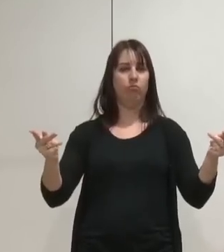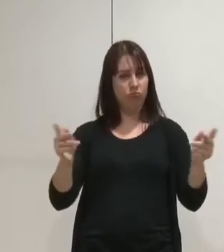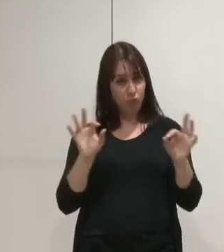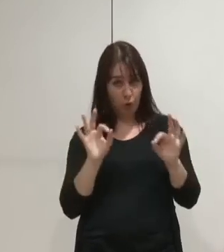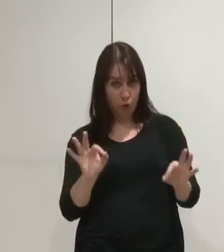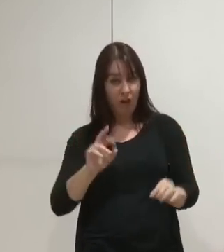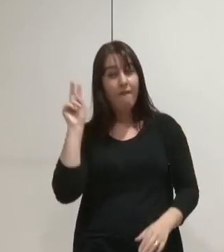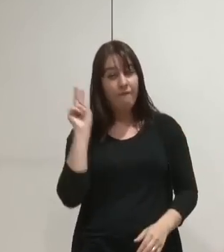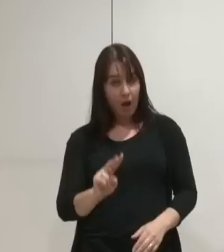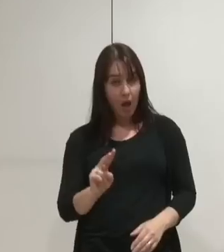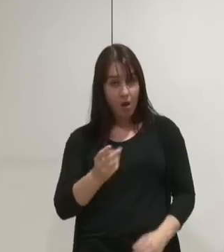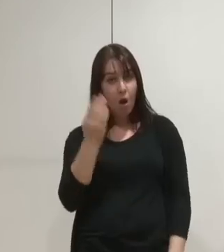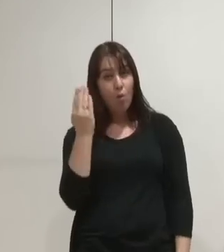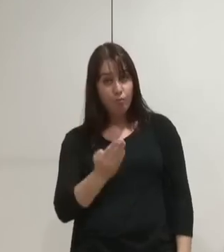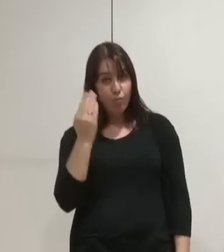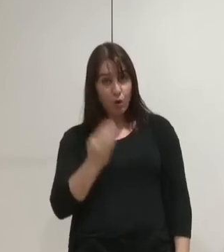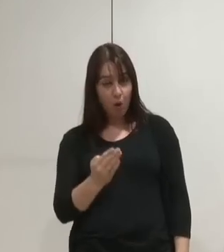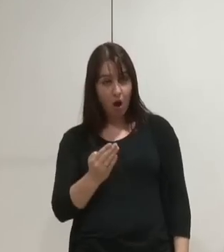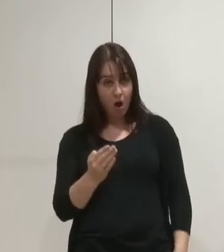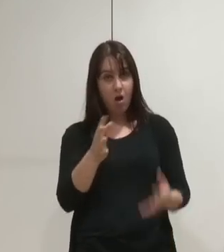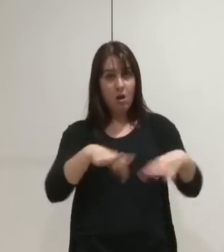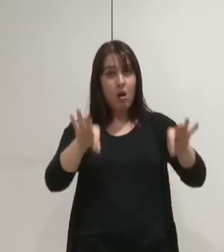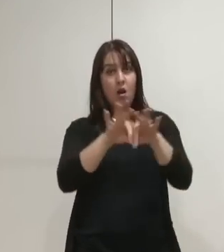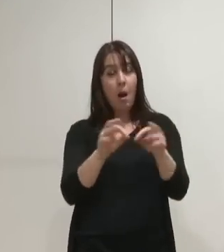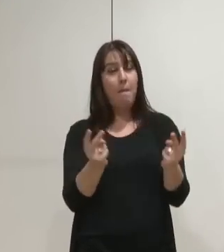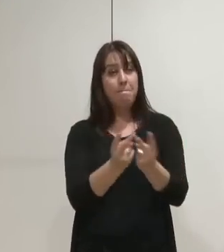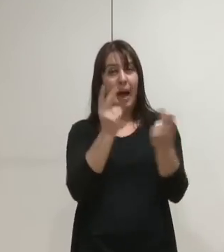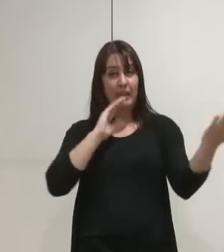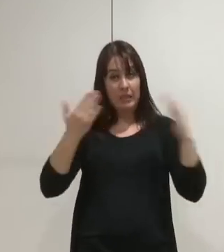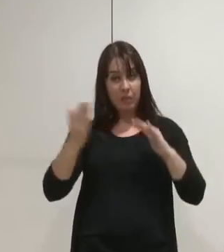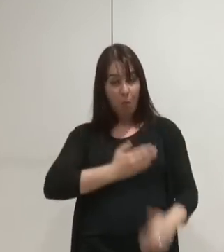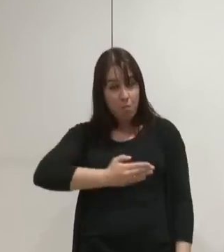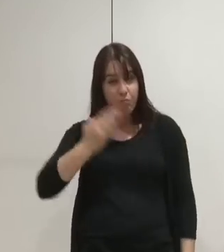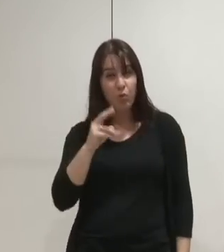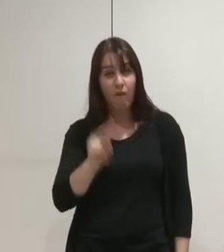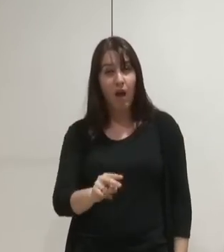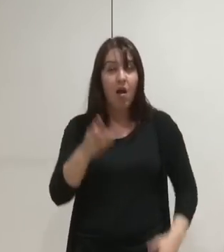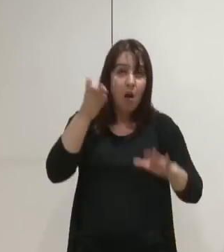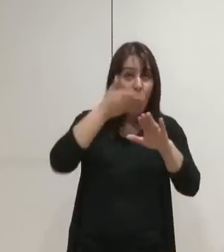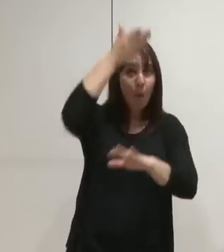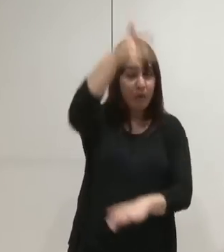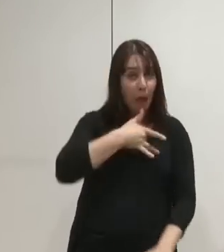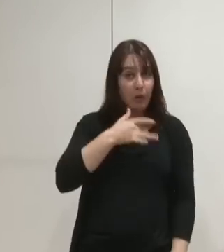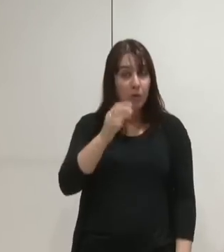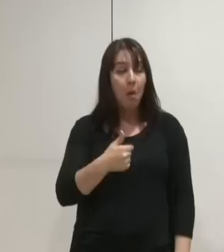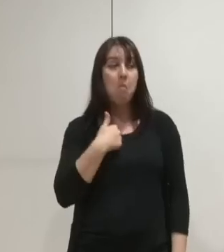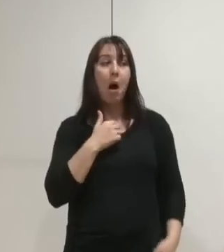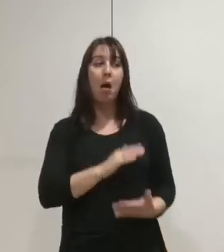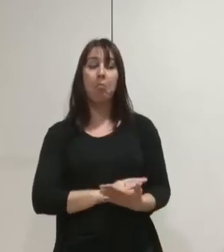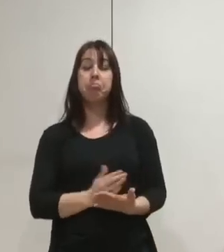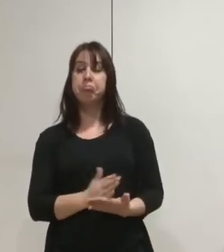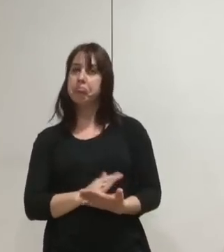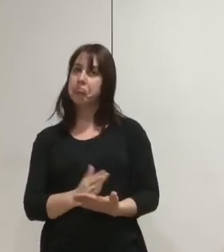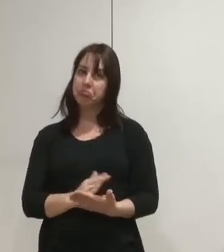vraiment besoin du volet Parc des Expositions est-il encore sur un marché d'avenir moi j'ai plus que des doutes